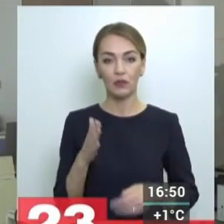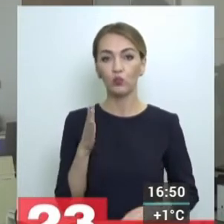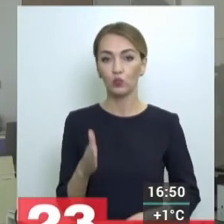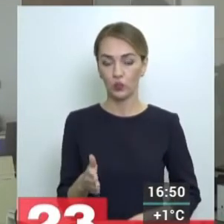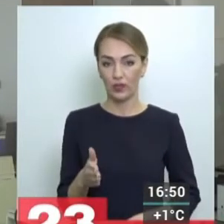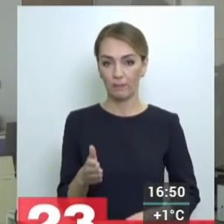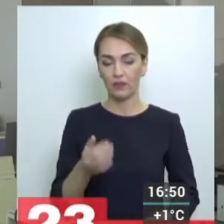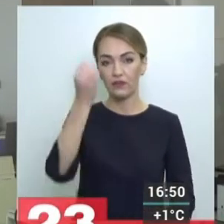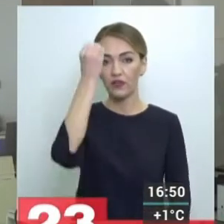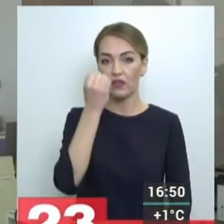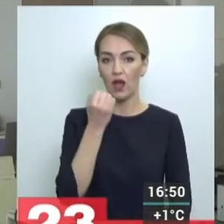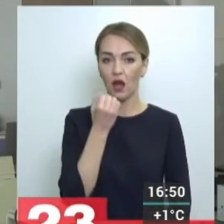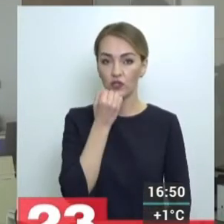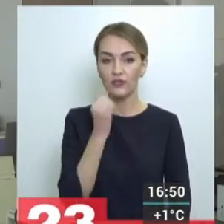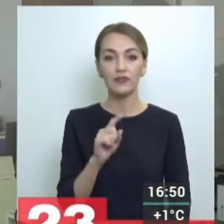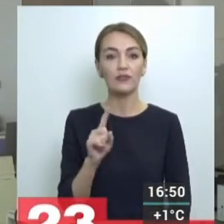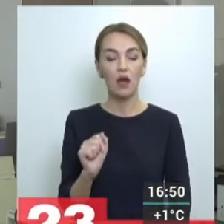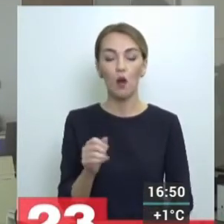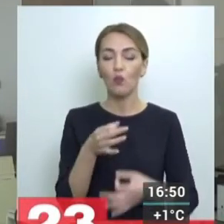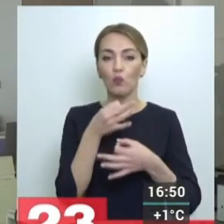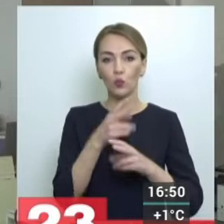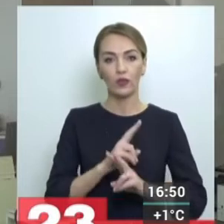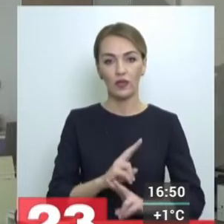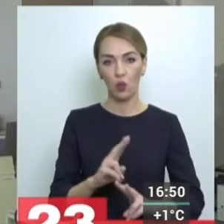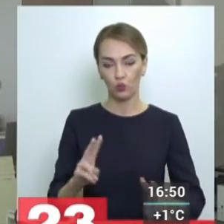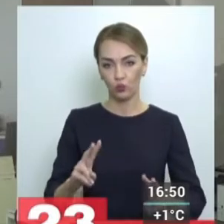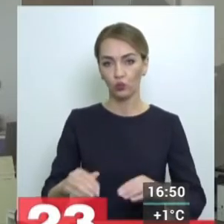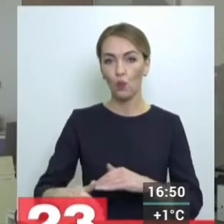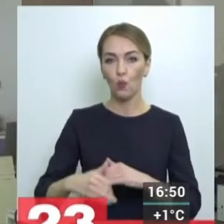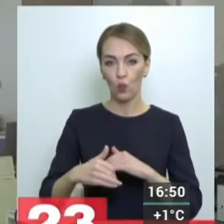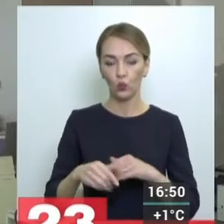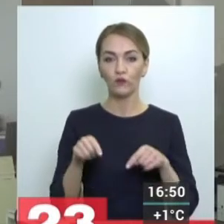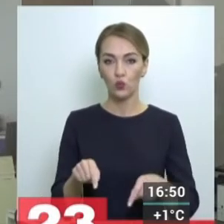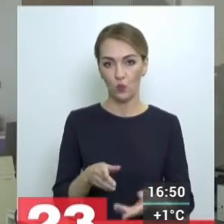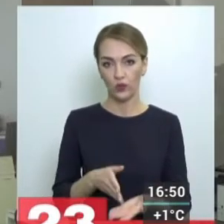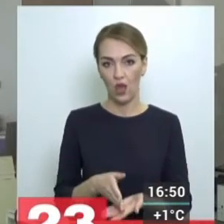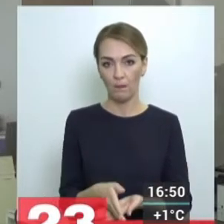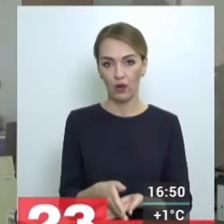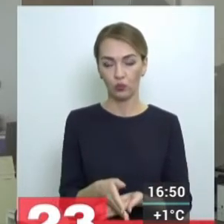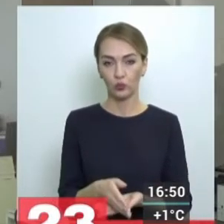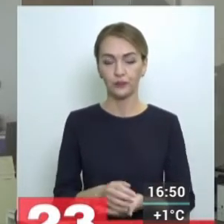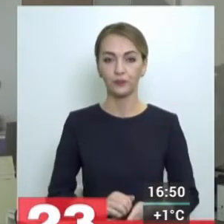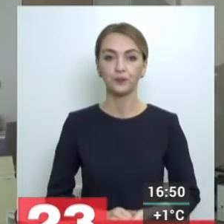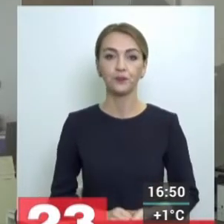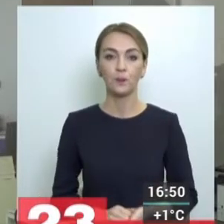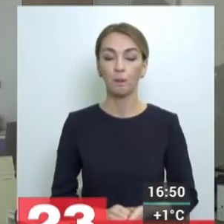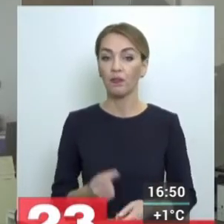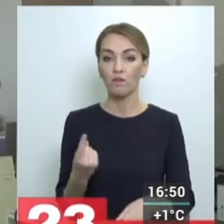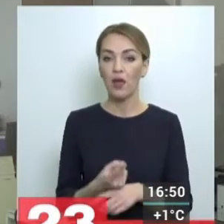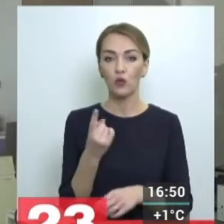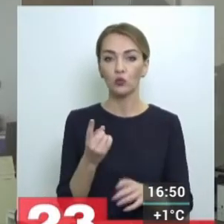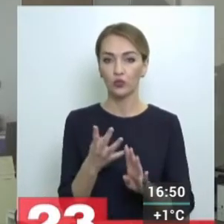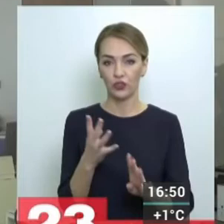будемо вдячні за будь-яку допомогу в цьому напрямку. В першу